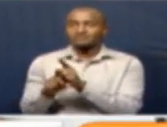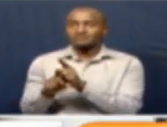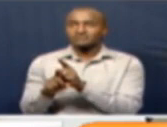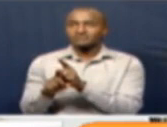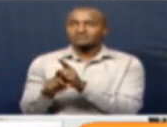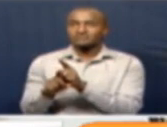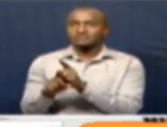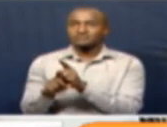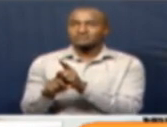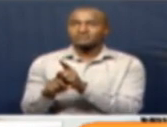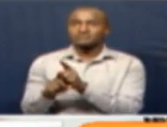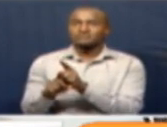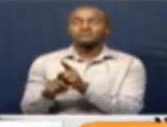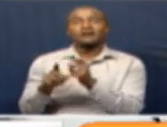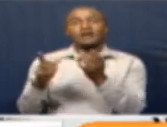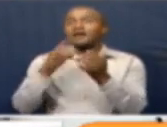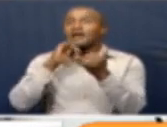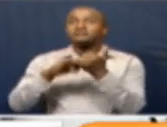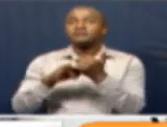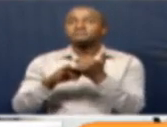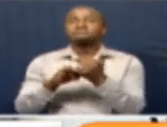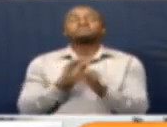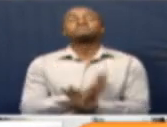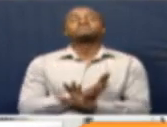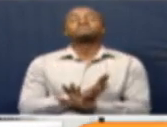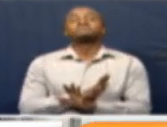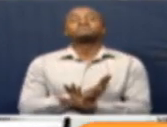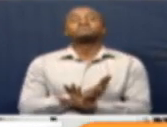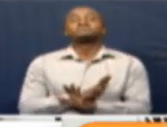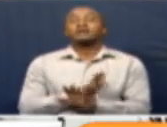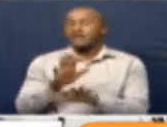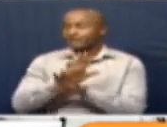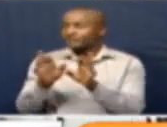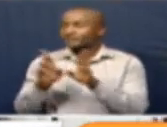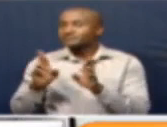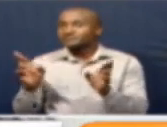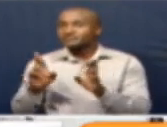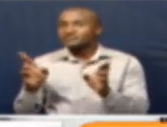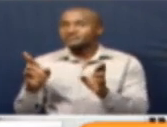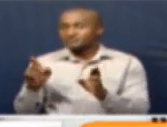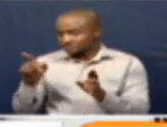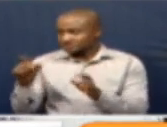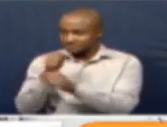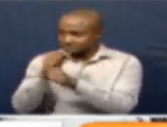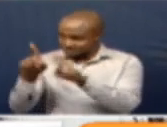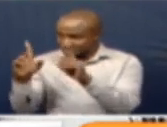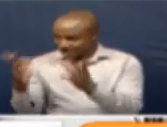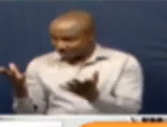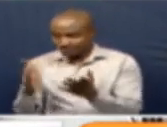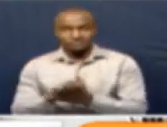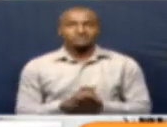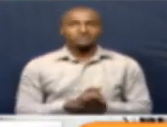vitu zote. Mwanaume anataka tu akae chini apate kila kitu amefanywa. Hapo utawateteaje? Sasa